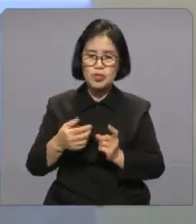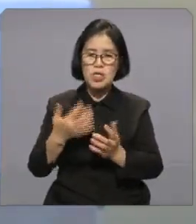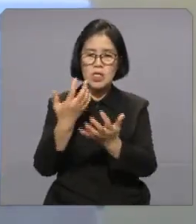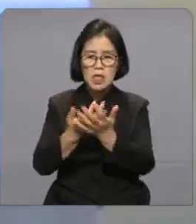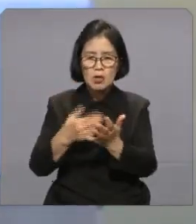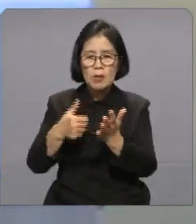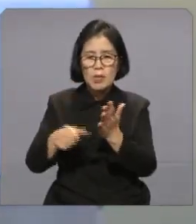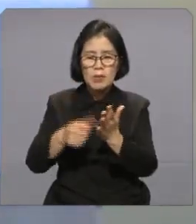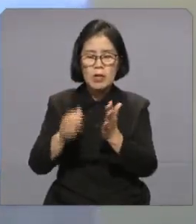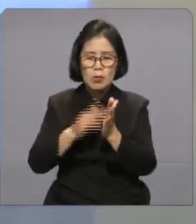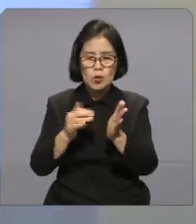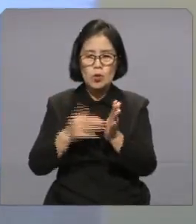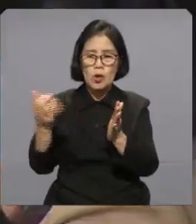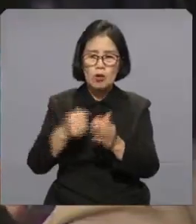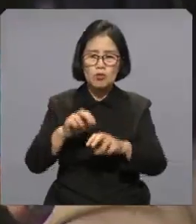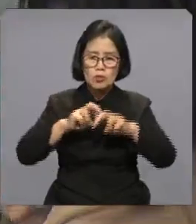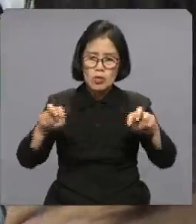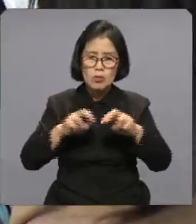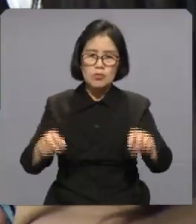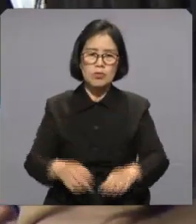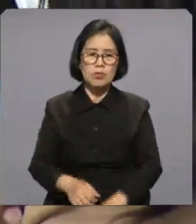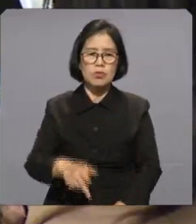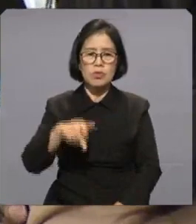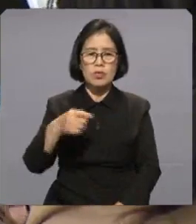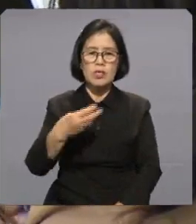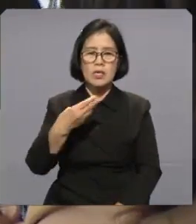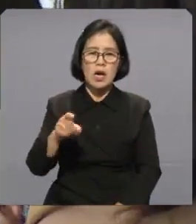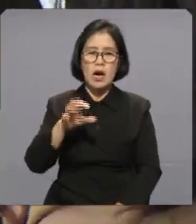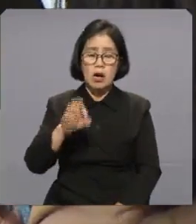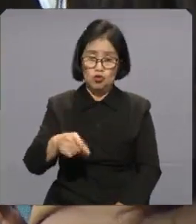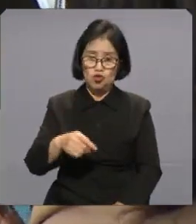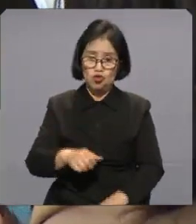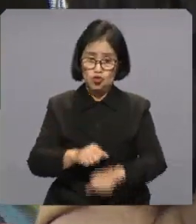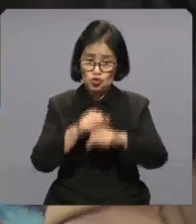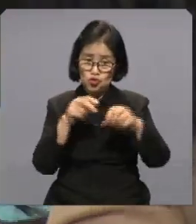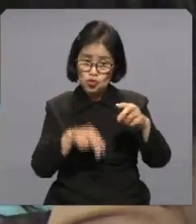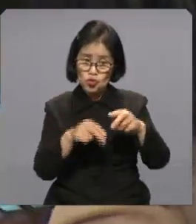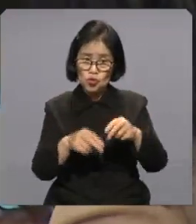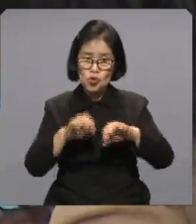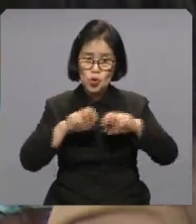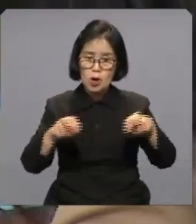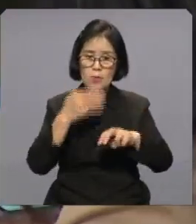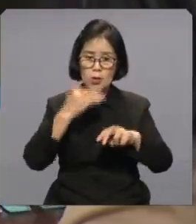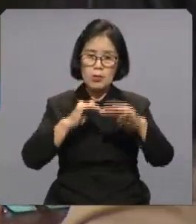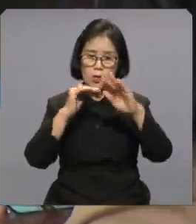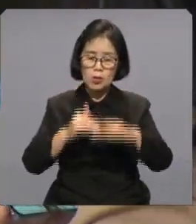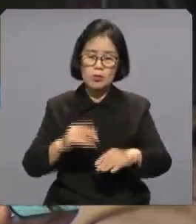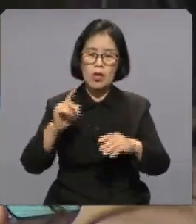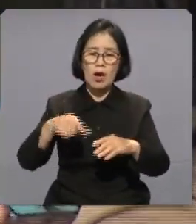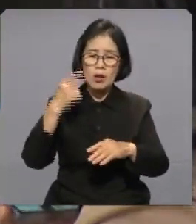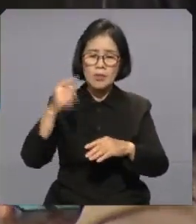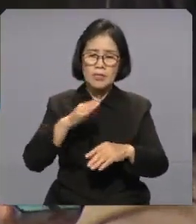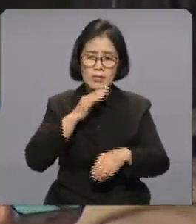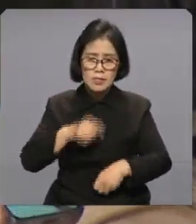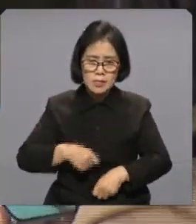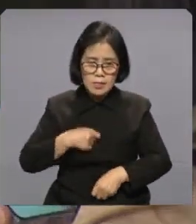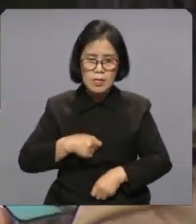확보해 분석하고 있습니다. 클라우드는 어떻든 소명할 수 있는 내용들, 그다음에 이제 필요한 내용들은